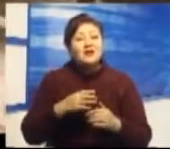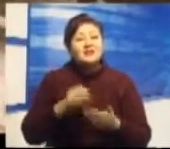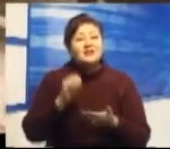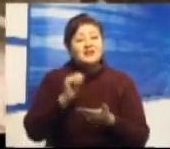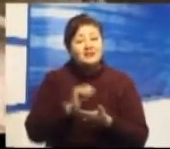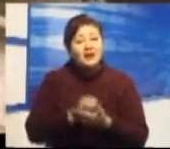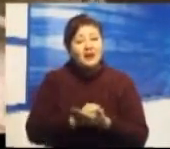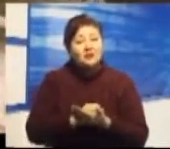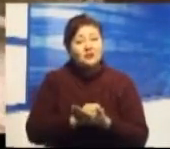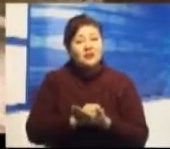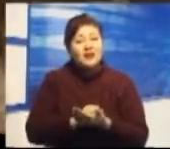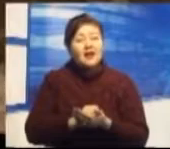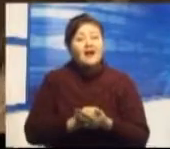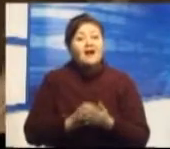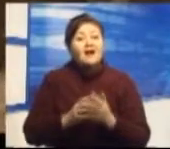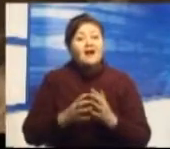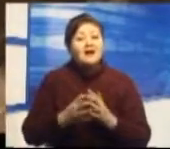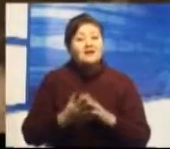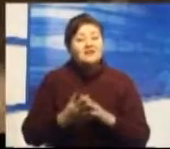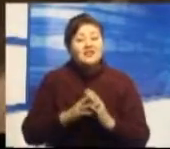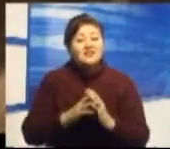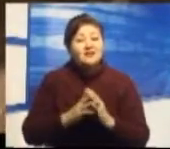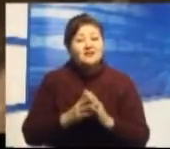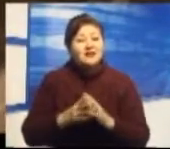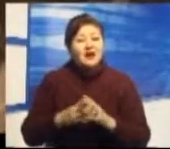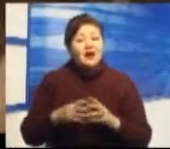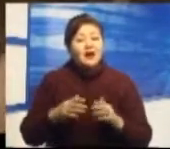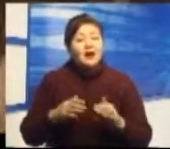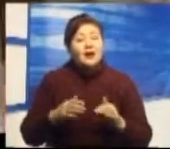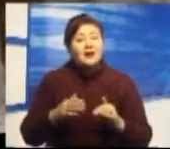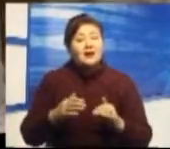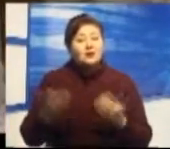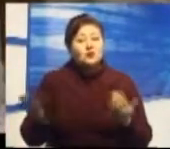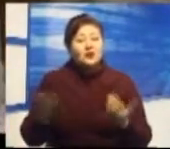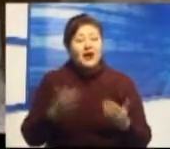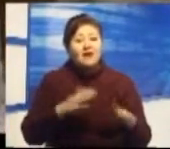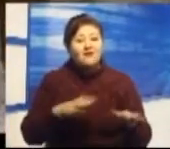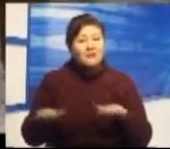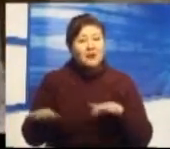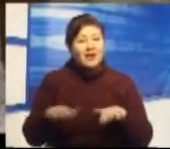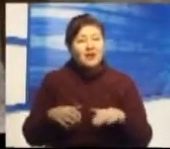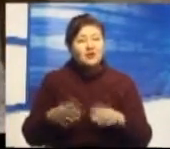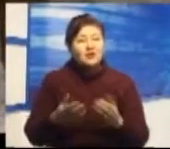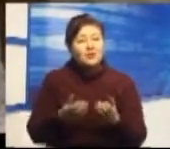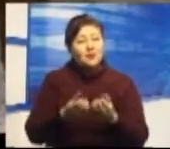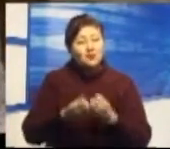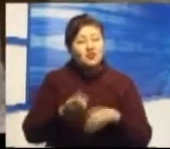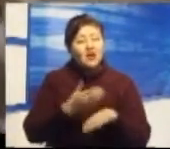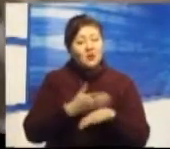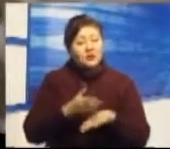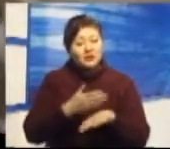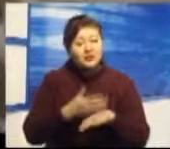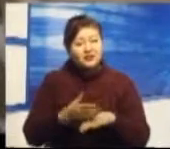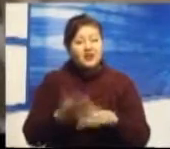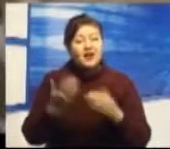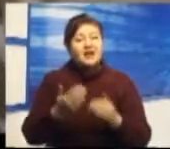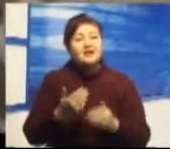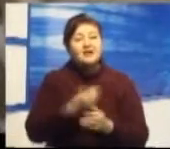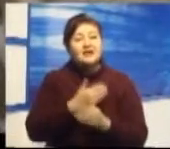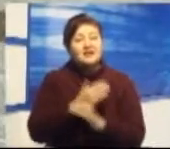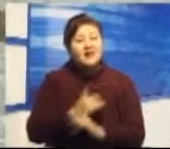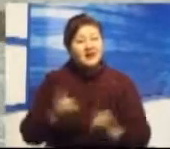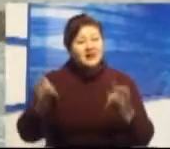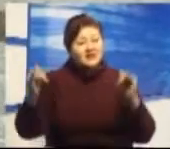26 кооперативтің 18-і тұрақты жұмыс істейді. Басқосу барысында ауыл шаруашылық бөлімінің жетекшісі болашақта